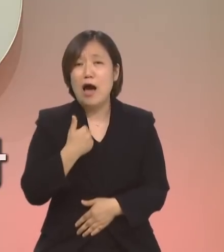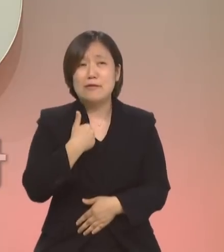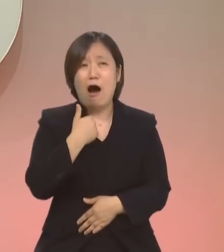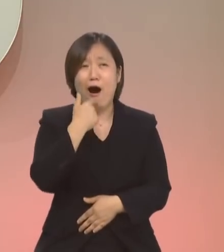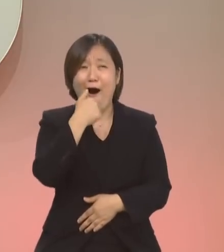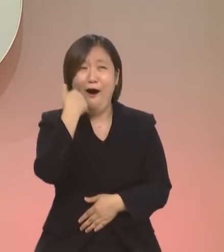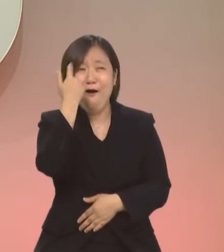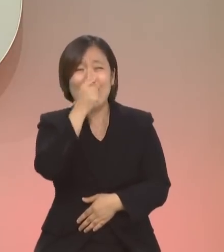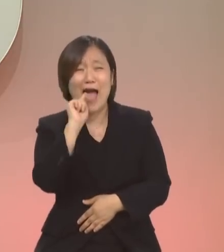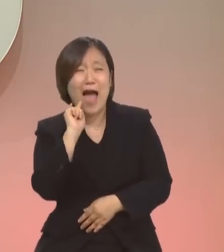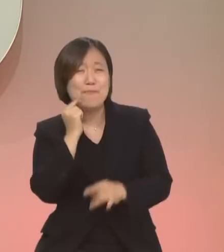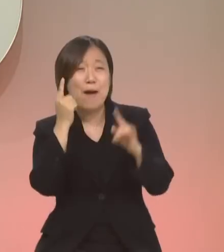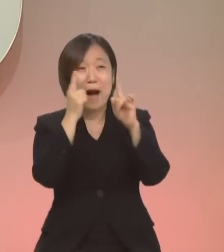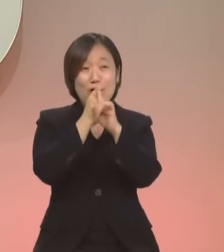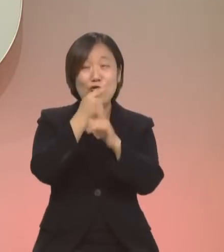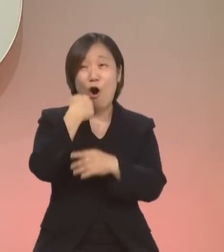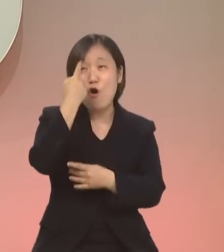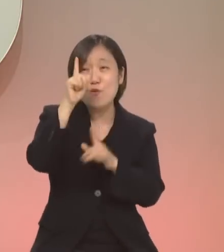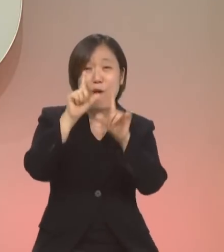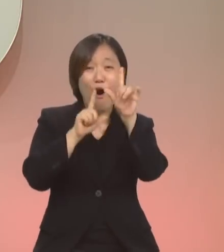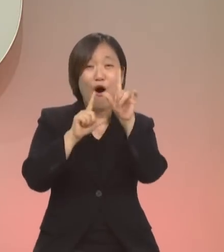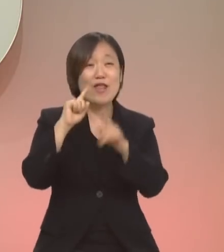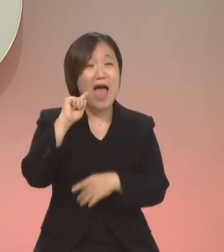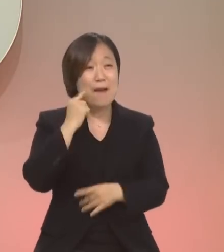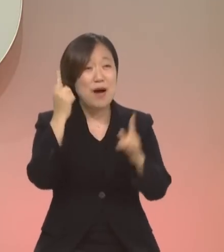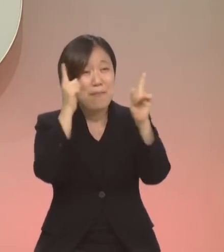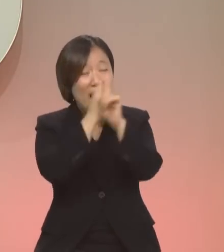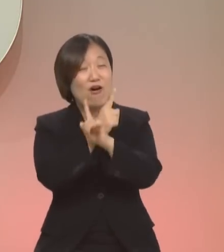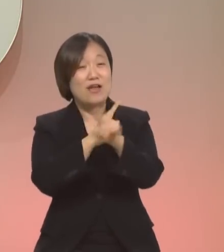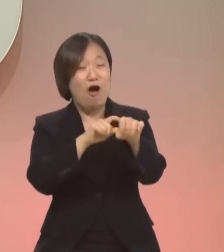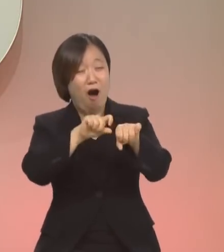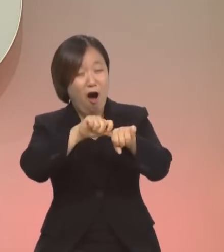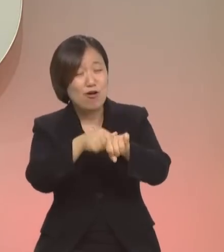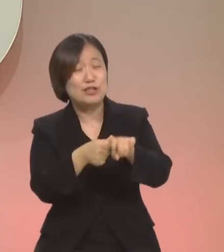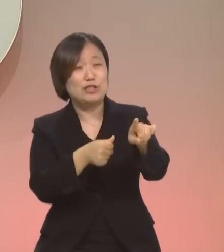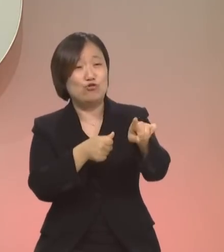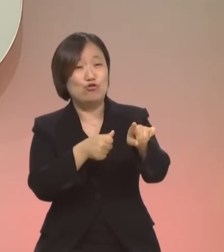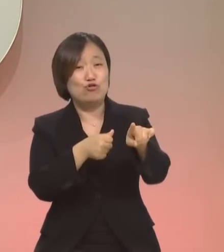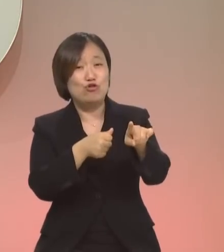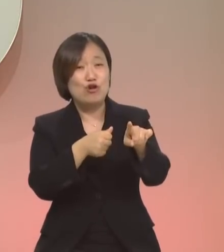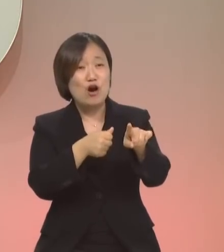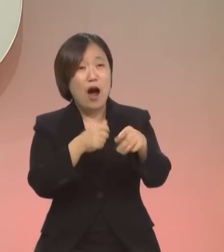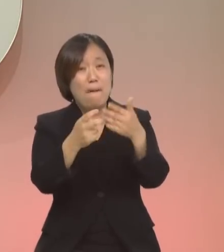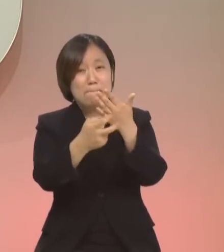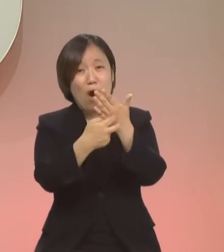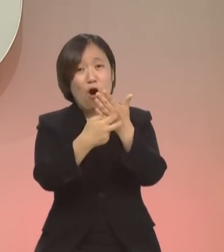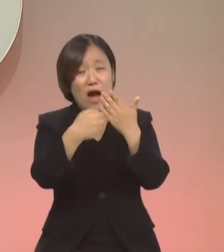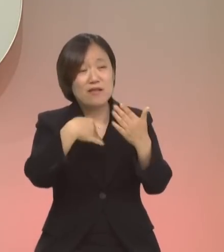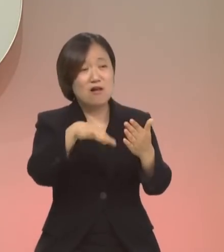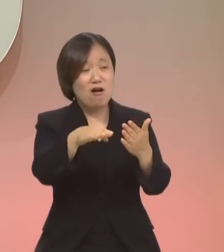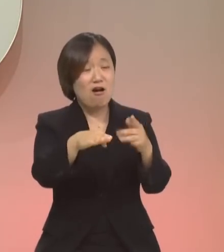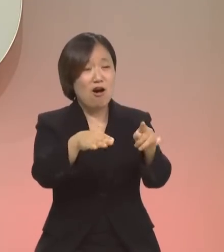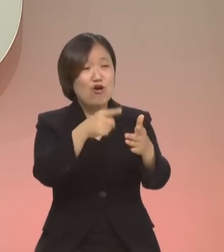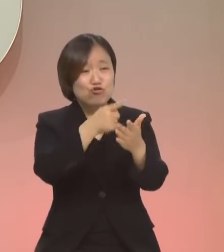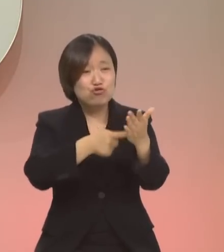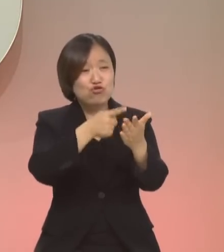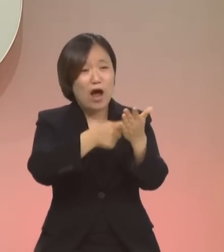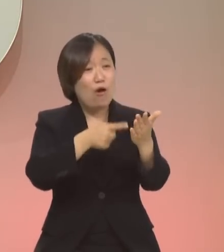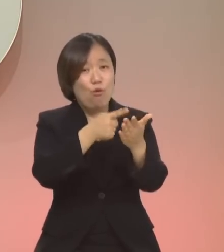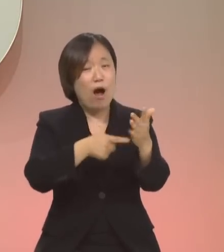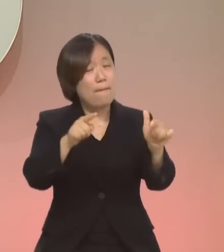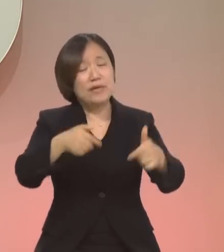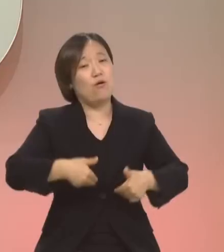바꾸려고 나 좋은 관상으로 바꿔야지 해가지고 막 억지로 막 얼굴 고치고 뜯어고치고 할 필요가 없습니다